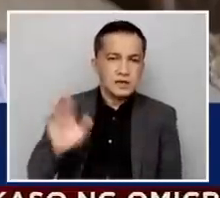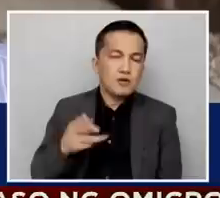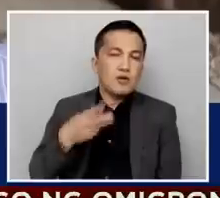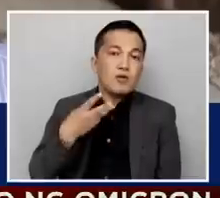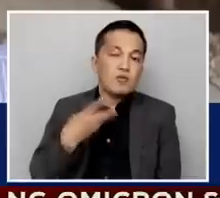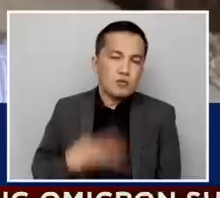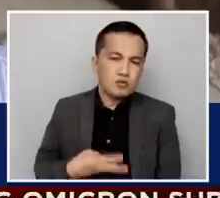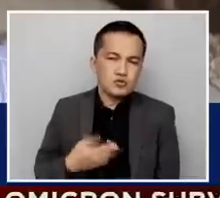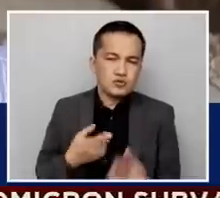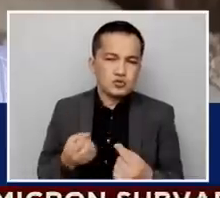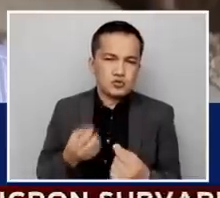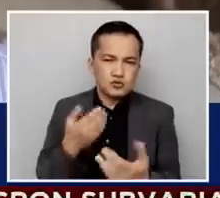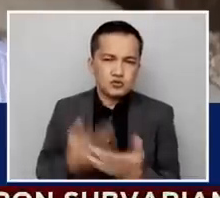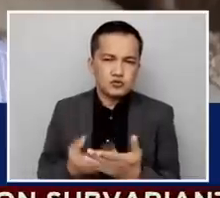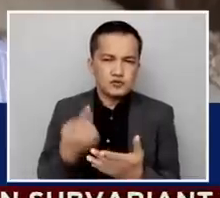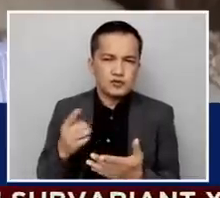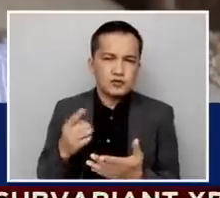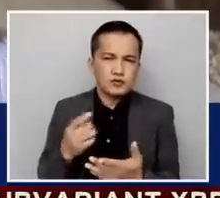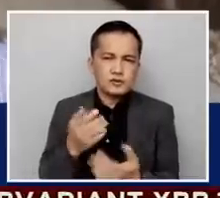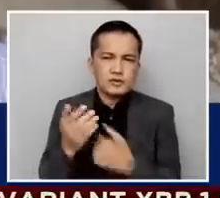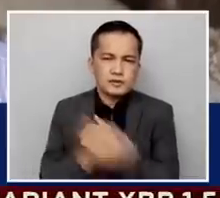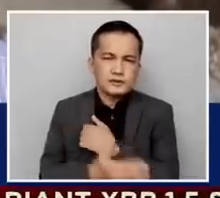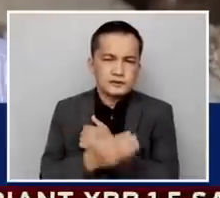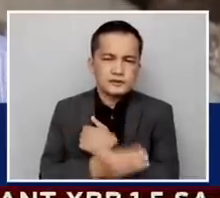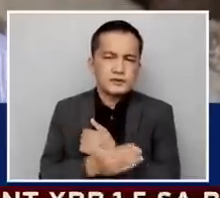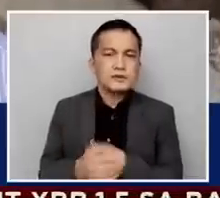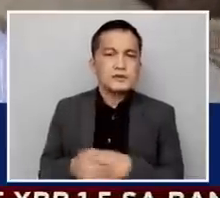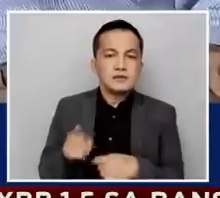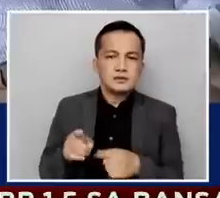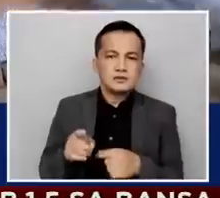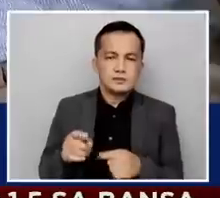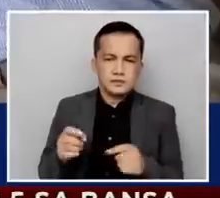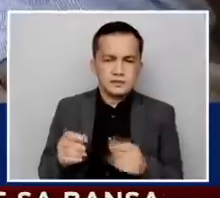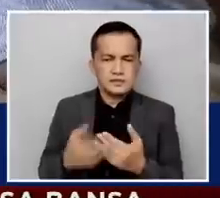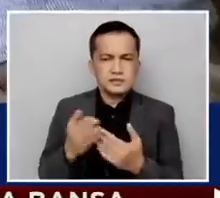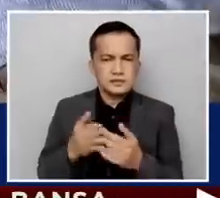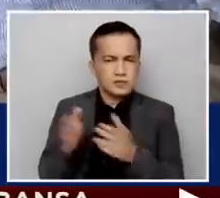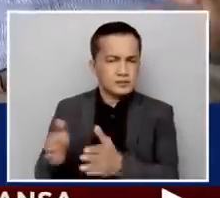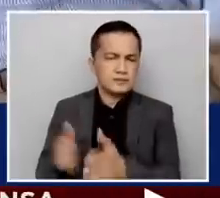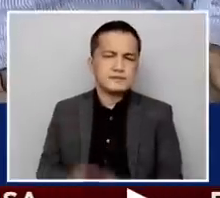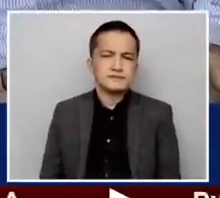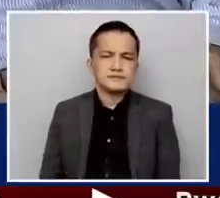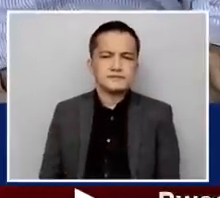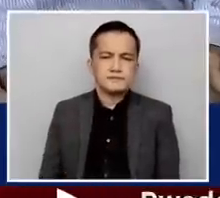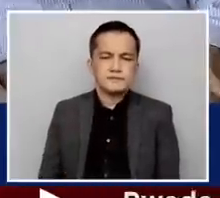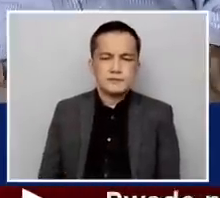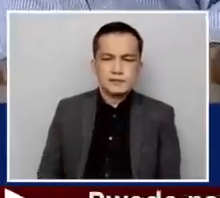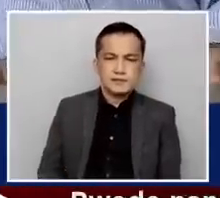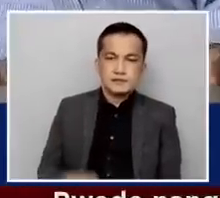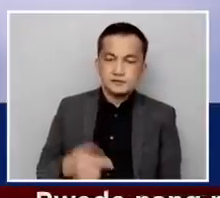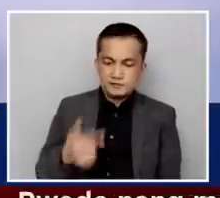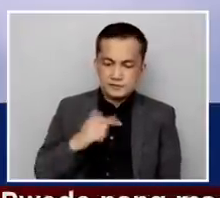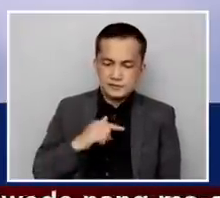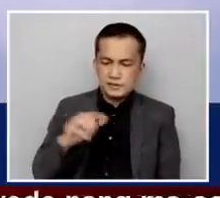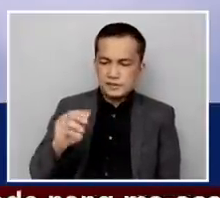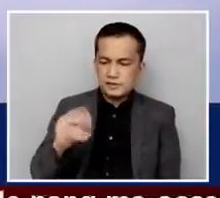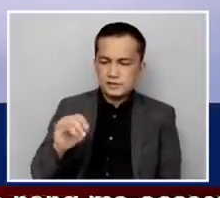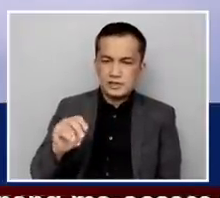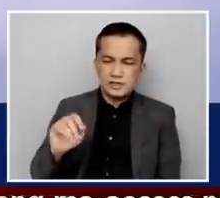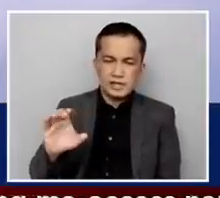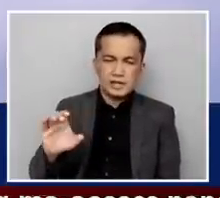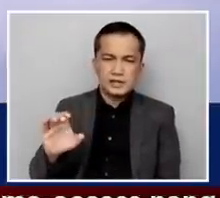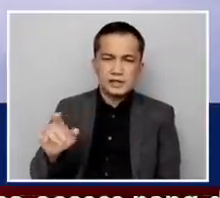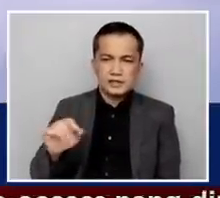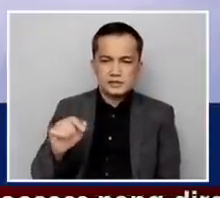to do good for the country. Ito yung pinakamadaling gawin. Ayon kay Manyalak, na isa ring geologist, illegal